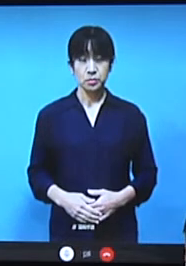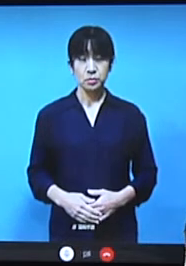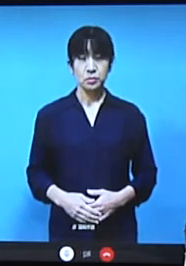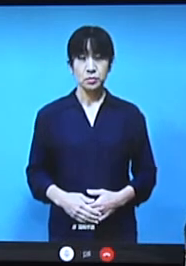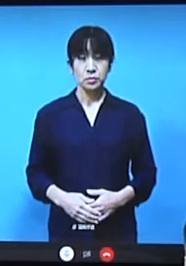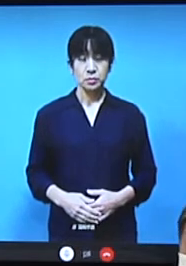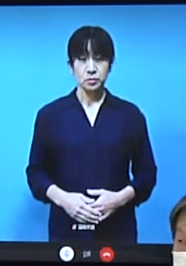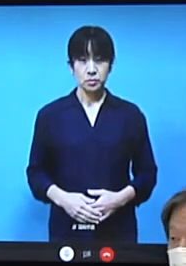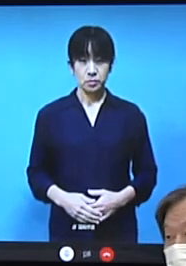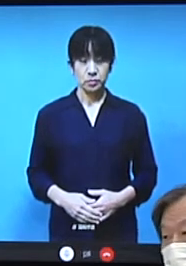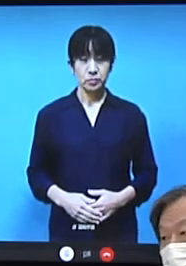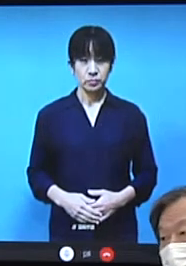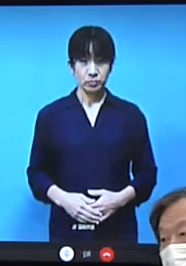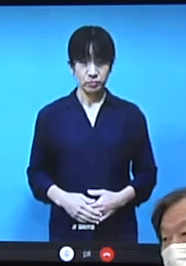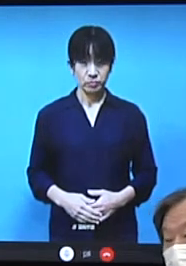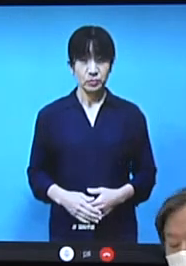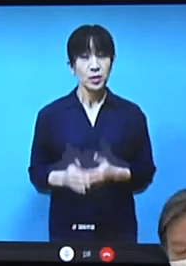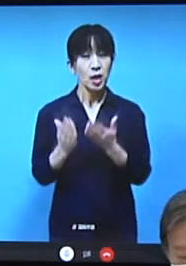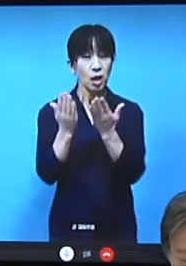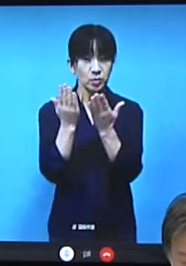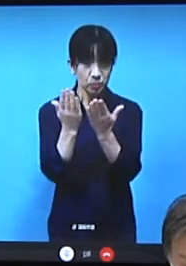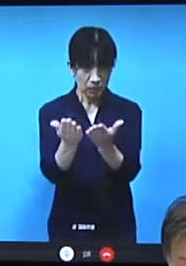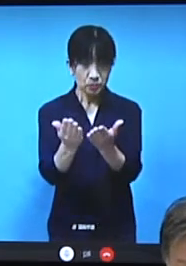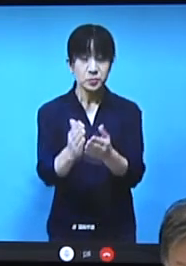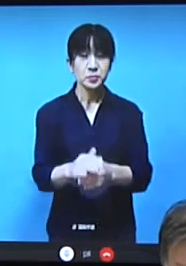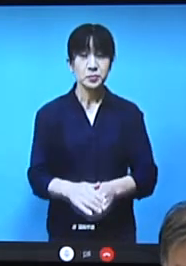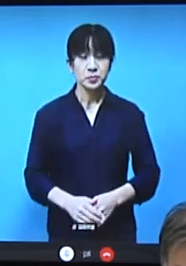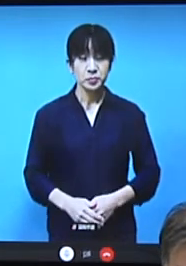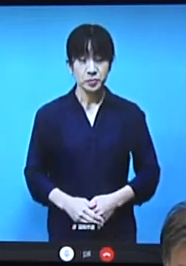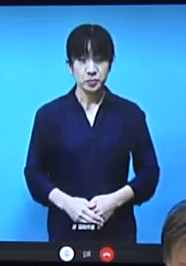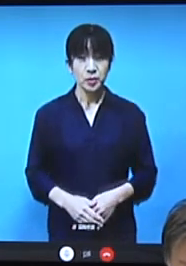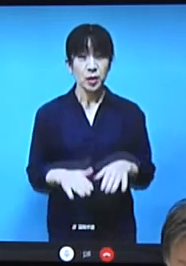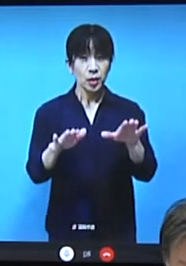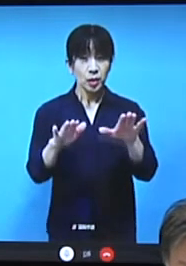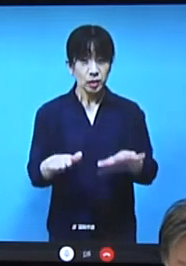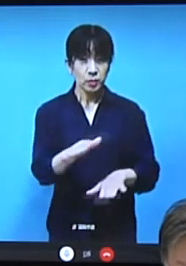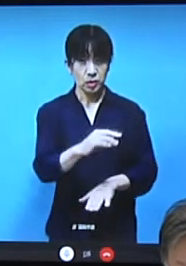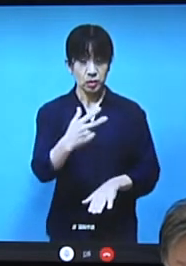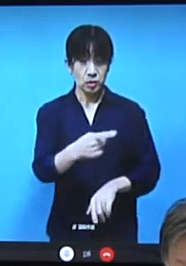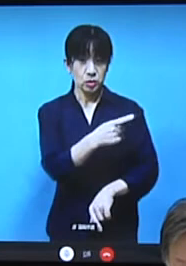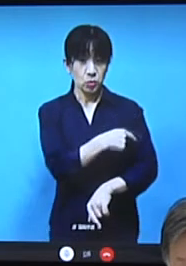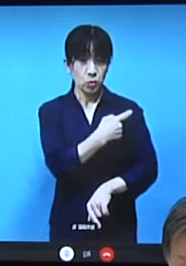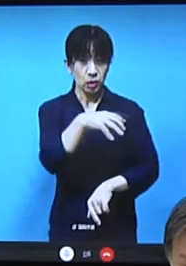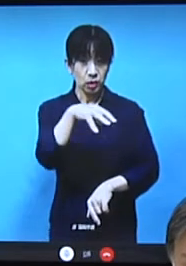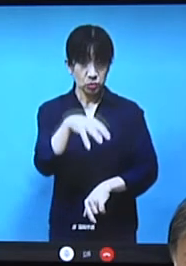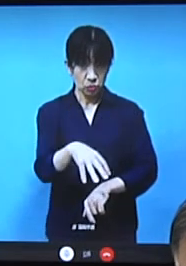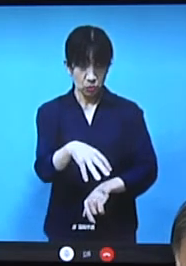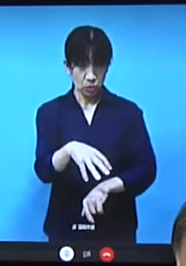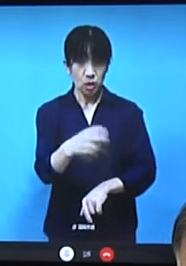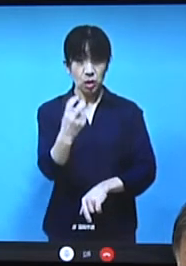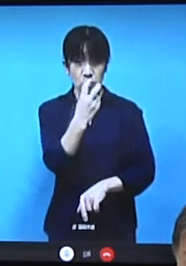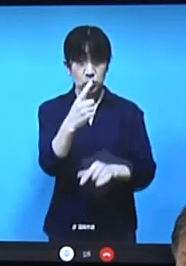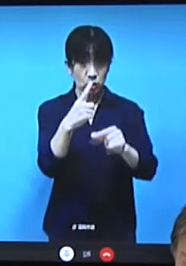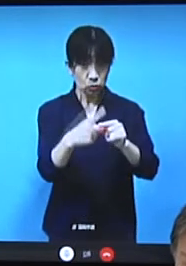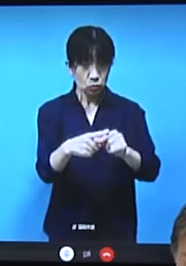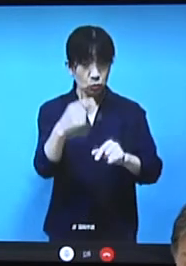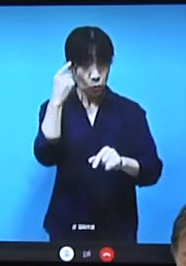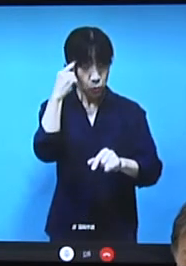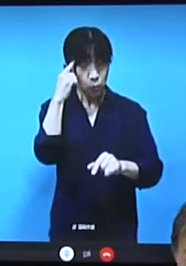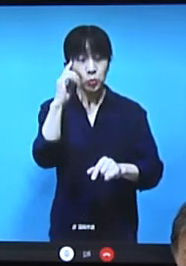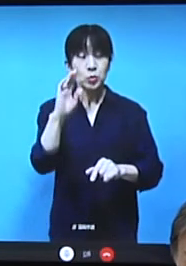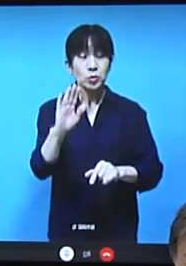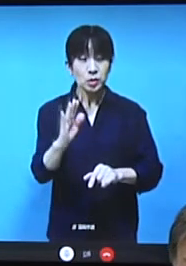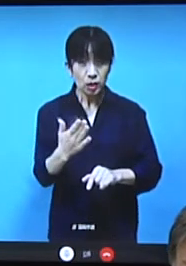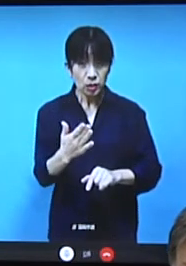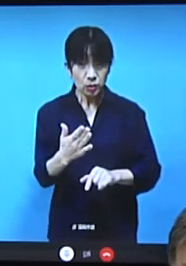すいません、 NHK の吉田です。現在金沢市保健所が調査中だと思いますが、お二人の方が今月